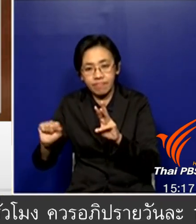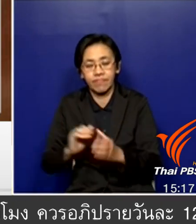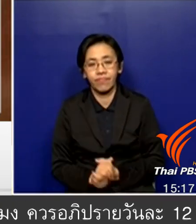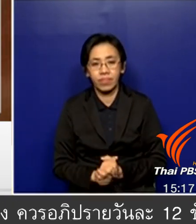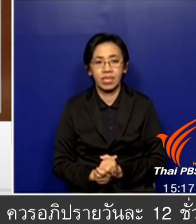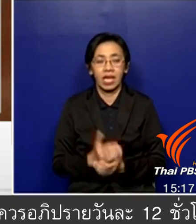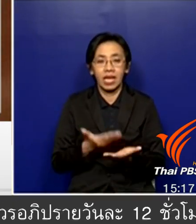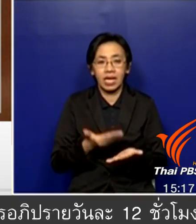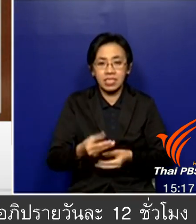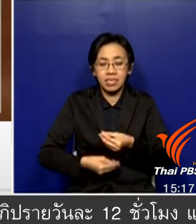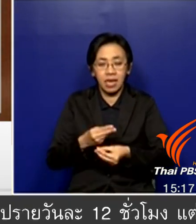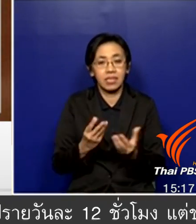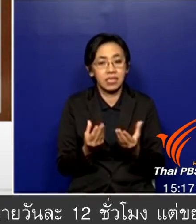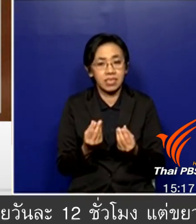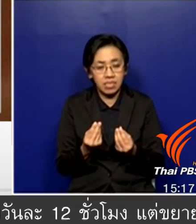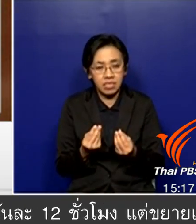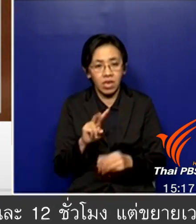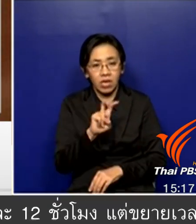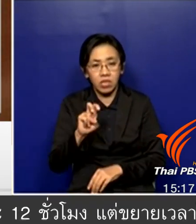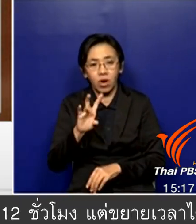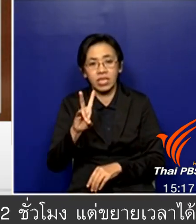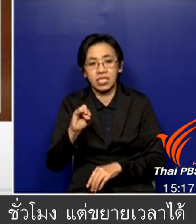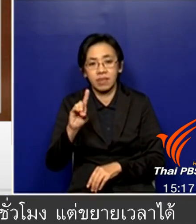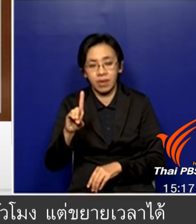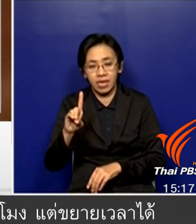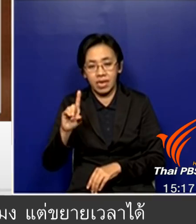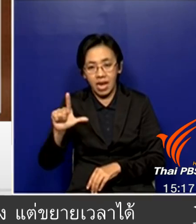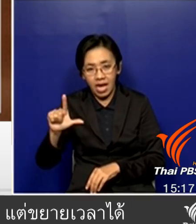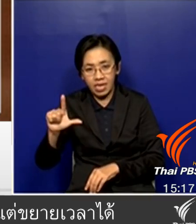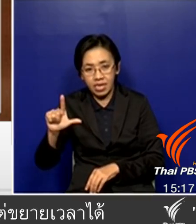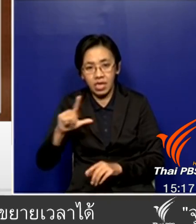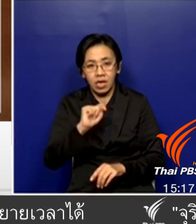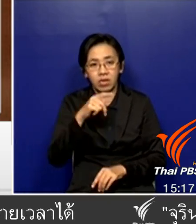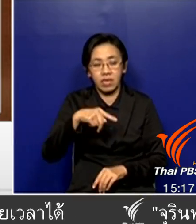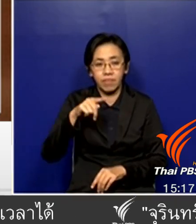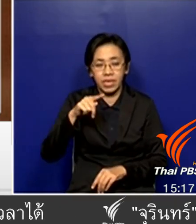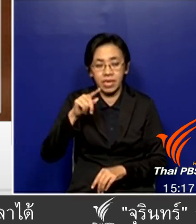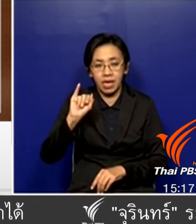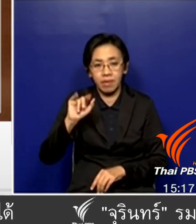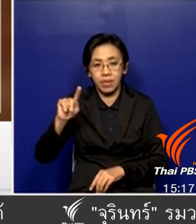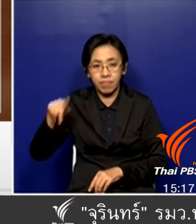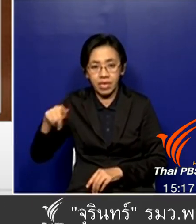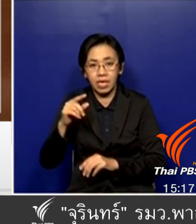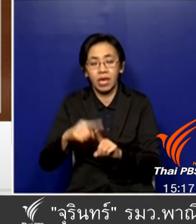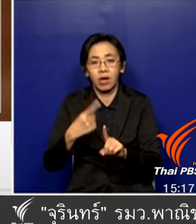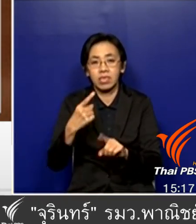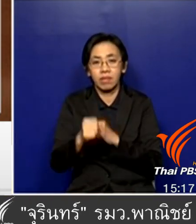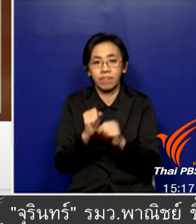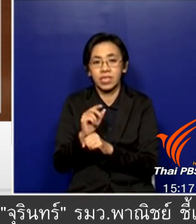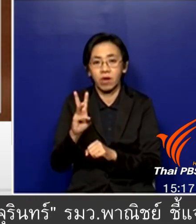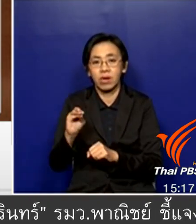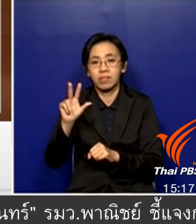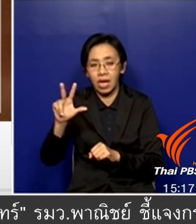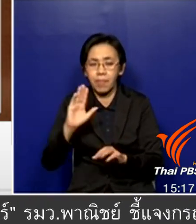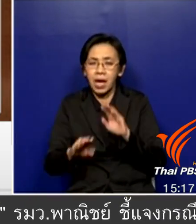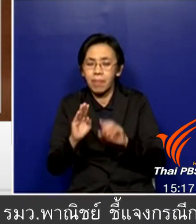มูลค่าซือขายที่ดนนะครับ271 ลานบาทของ TPI PP ในเดอนมกรา 63 เนี่ยมีไม่ถึง 1 ใน 5 เท่านั้